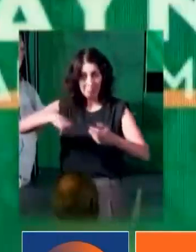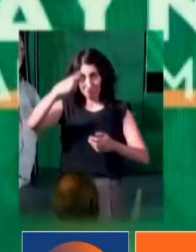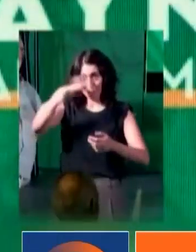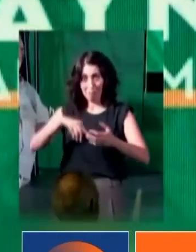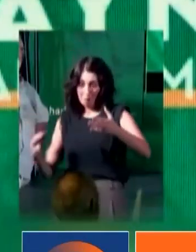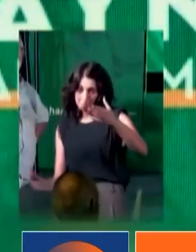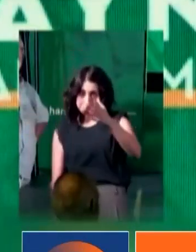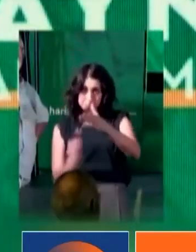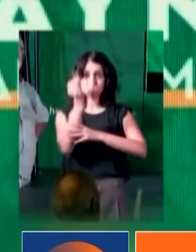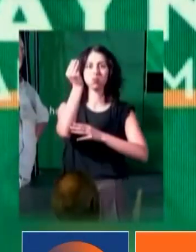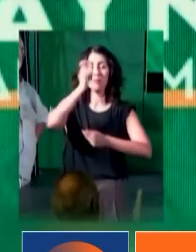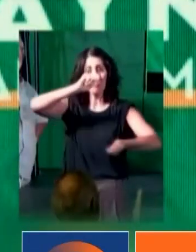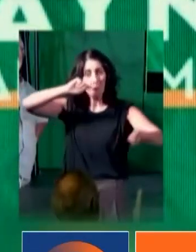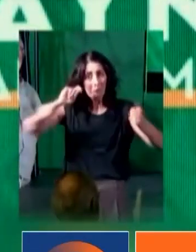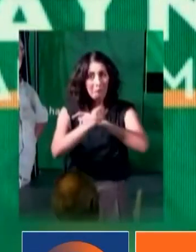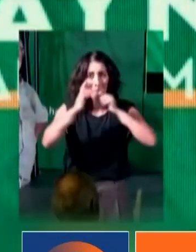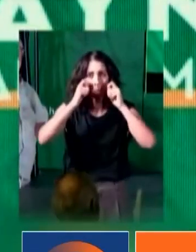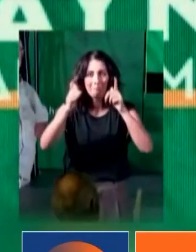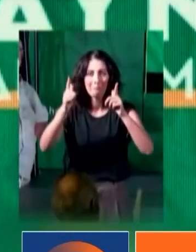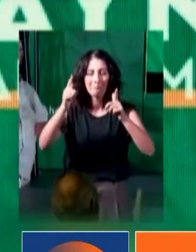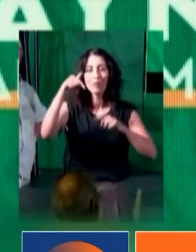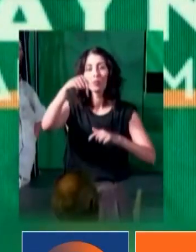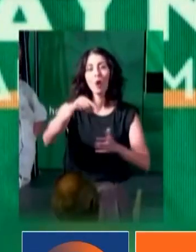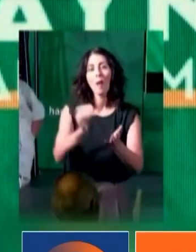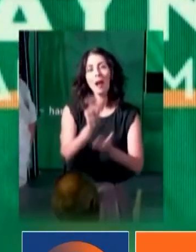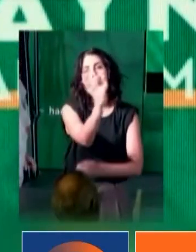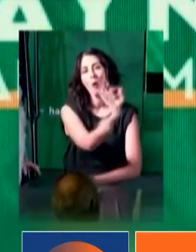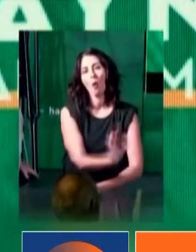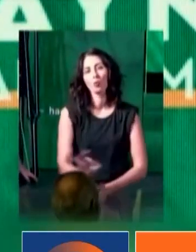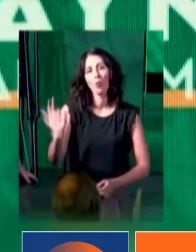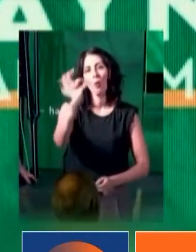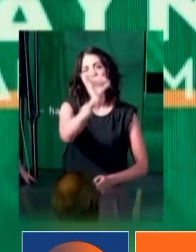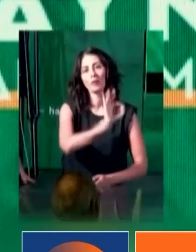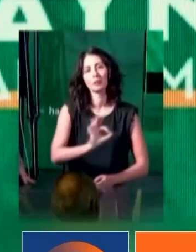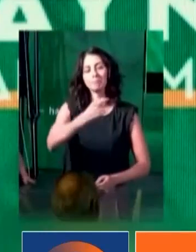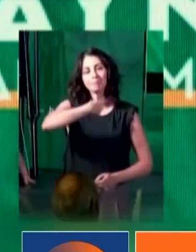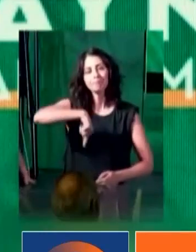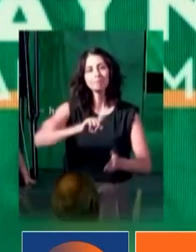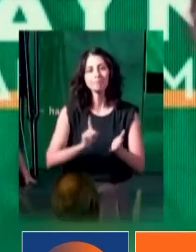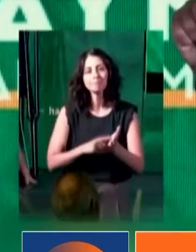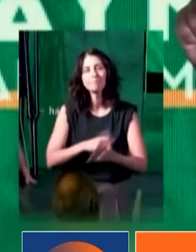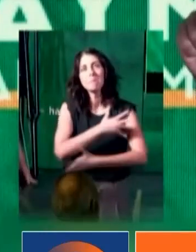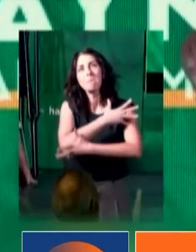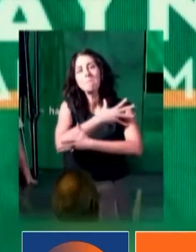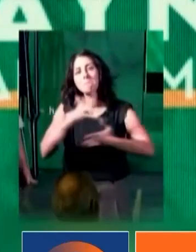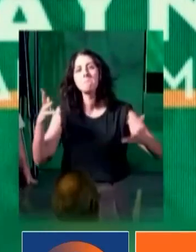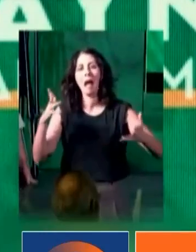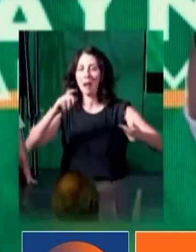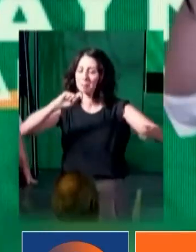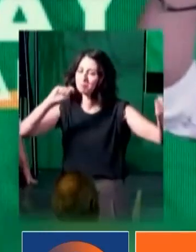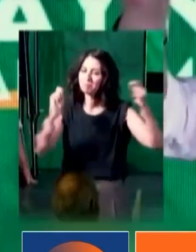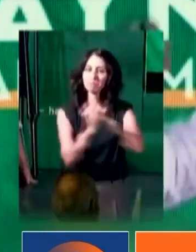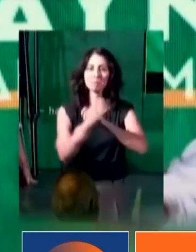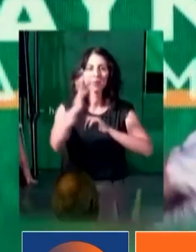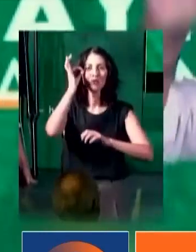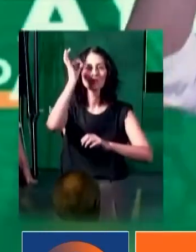πολύ μεγάλη ρογμή στο σύστημα. Και είναι Οκτώβρης τώρα που πρέπει να κάνουμε μια πολύ μεγάλη ανατροπή για την πολύ μεγάλη αλλαγή. Για τη